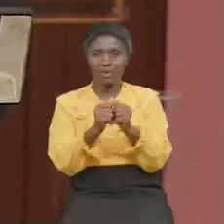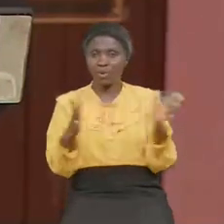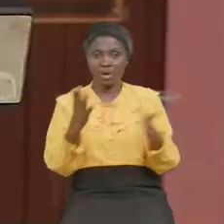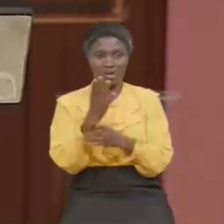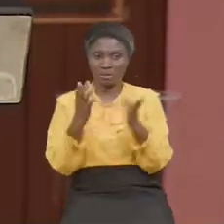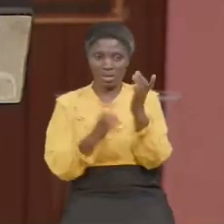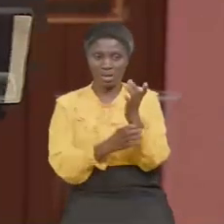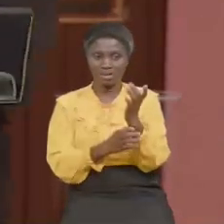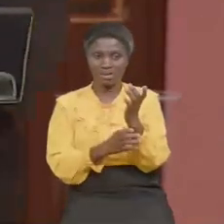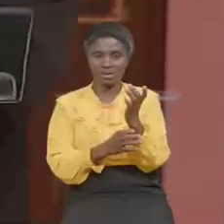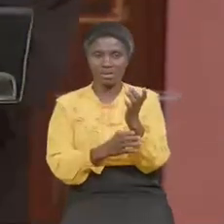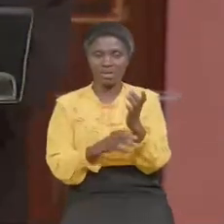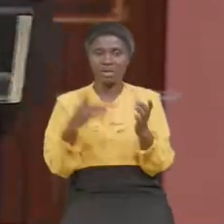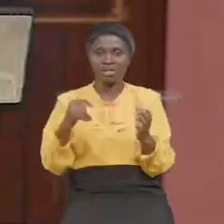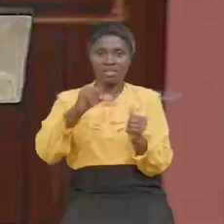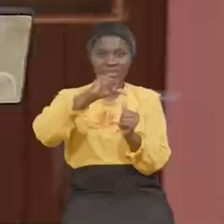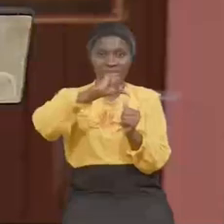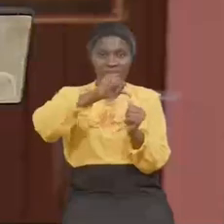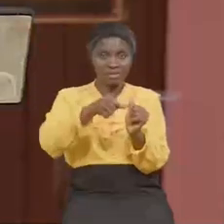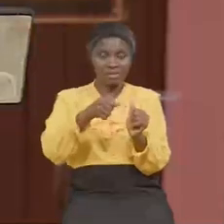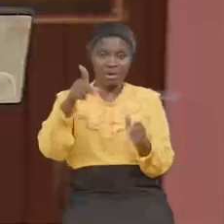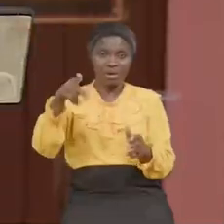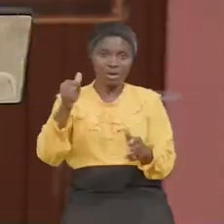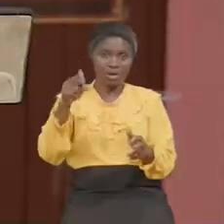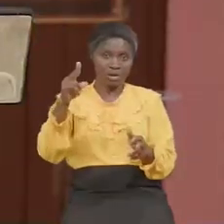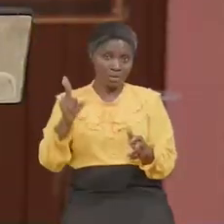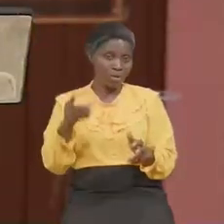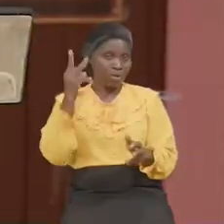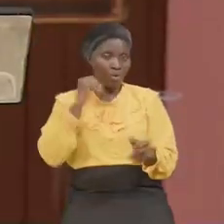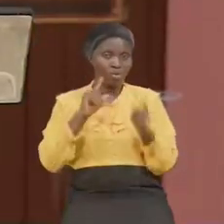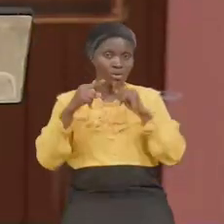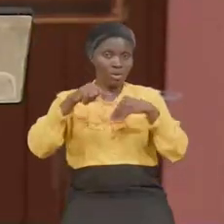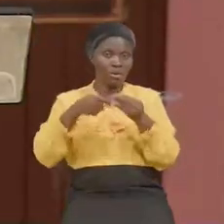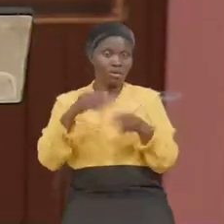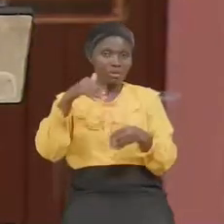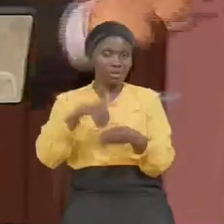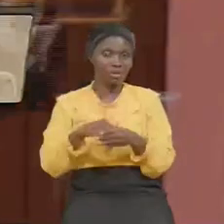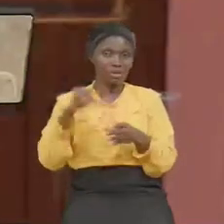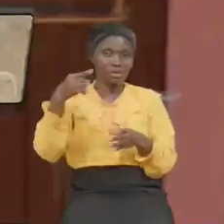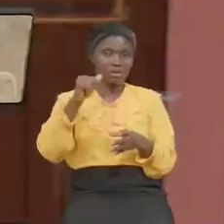La circoncision dont parlait Paul en Galates est celle faite de main d'homme.